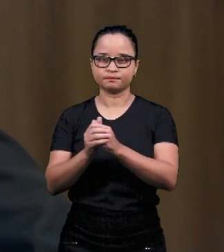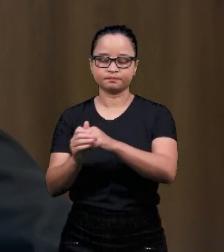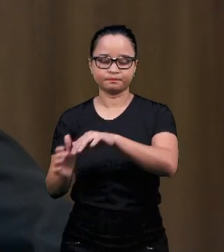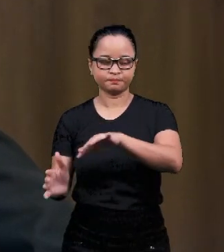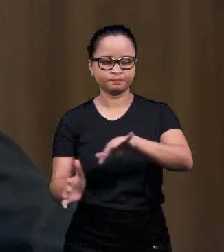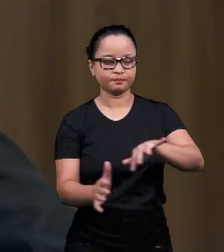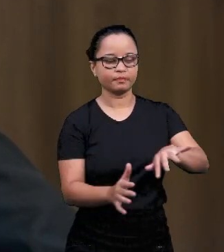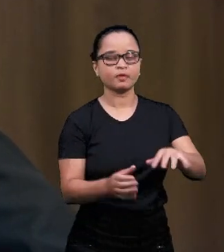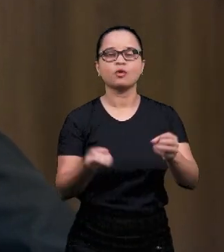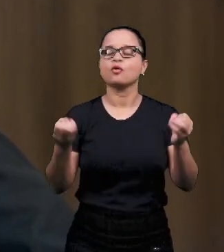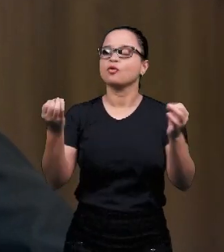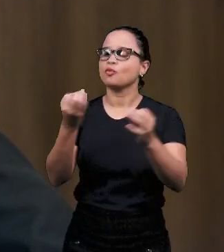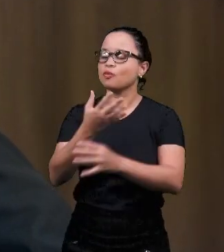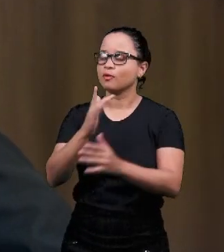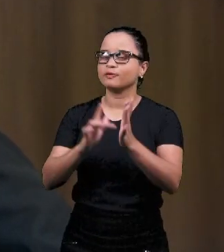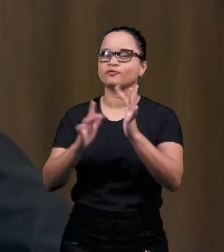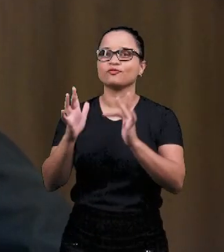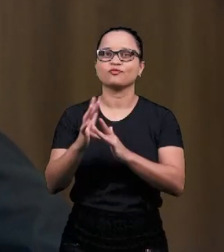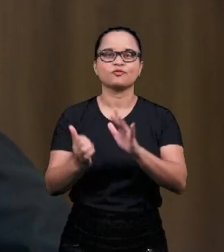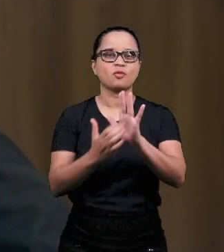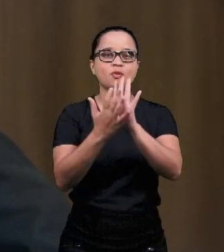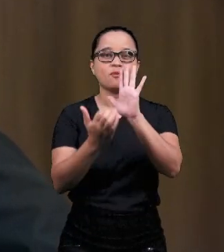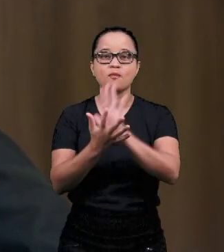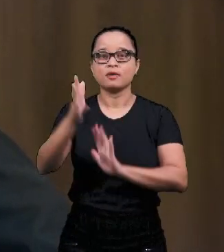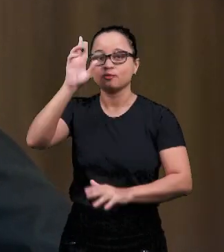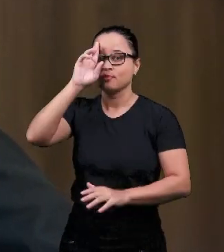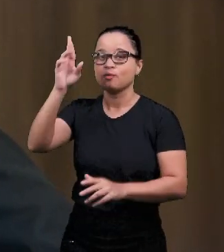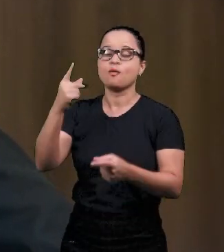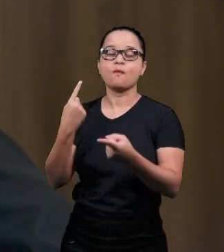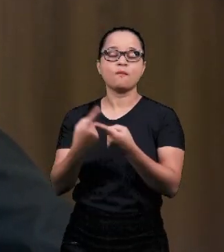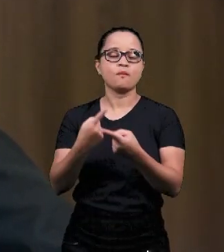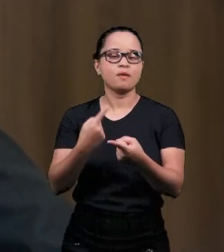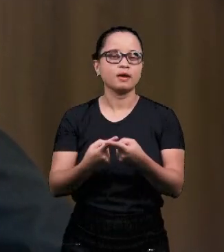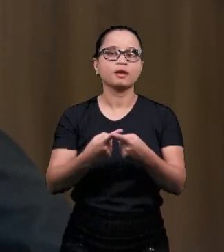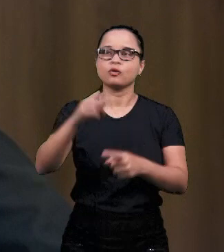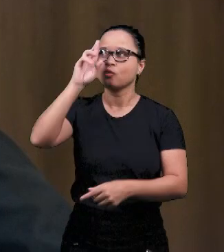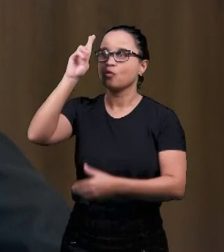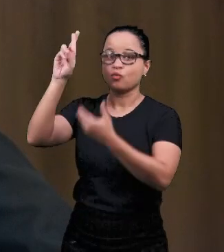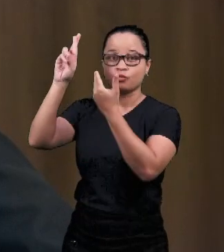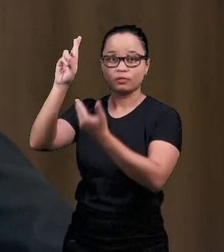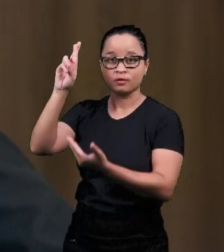Слава Иисусу! Да будет прославлено имя Господне!